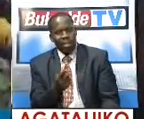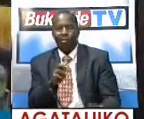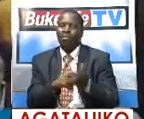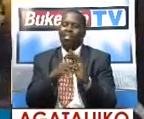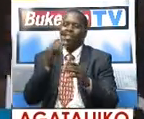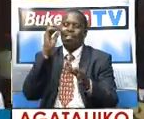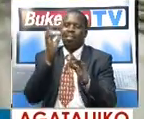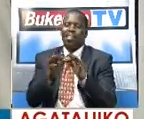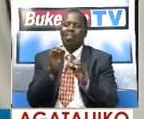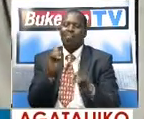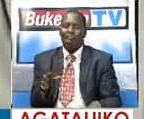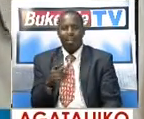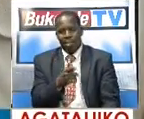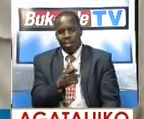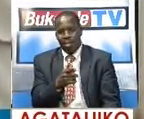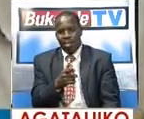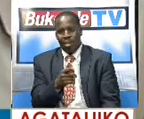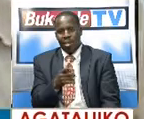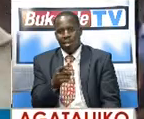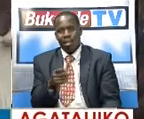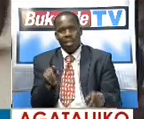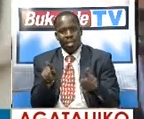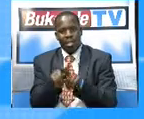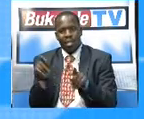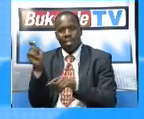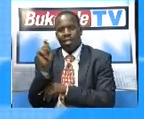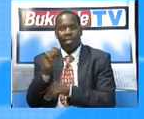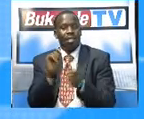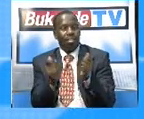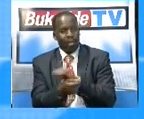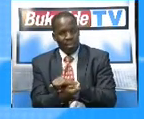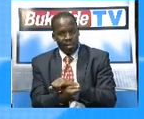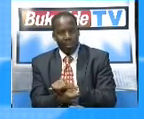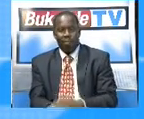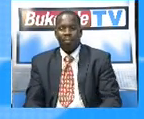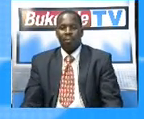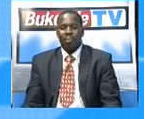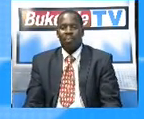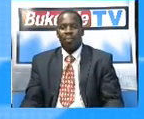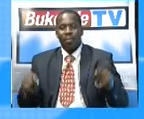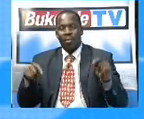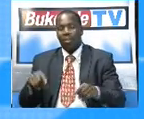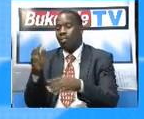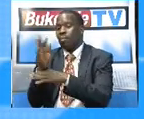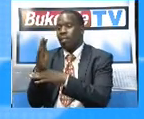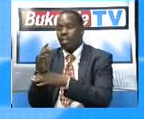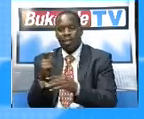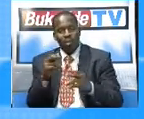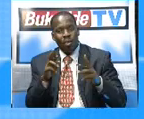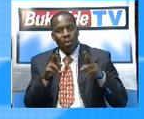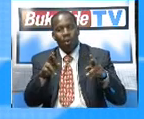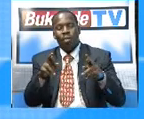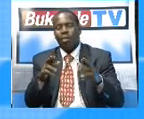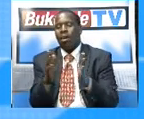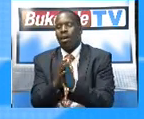mu. Nafu twasobino. Tabina kabona okona kona kachusa mu. Ye minisa w'ebyenguudo n'entambula Abraham